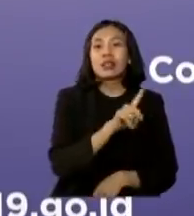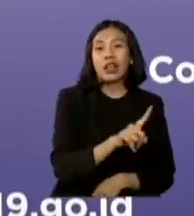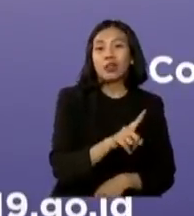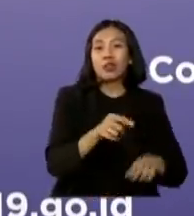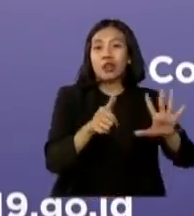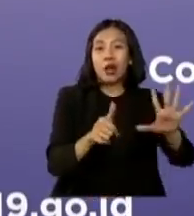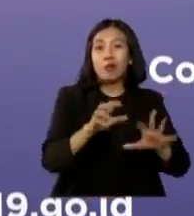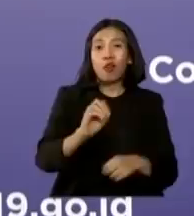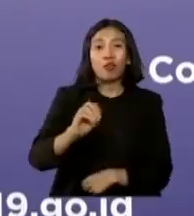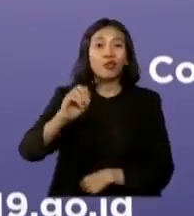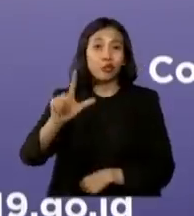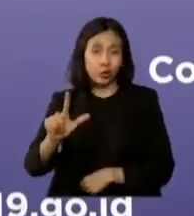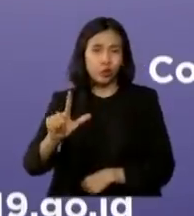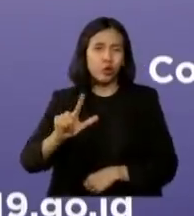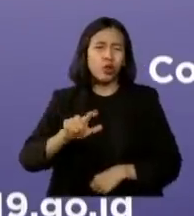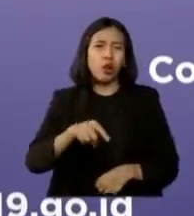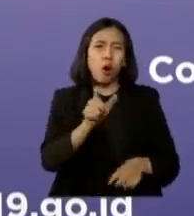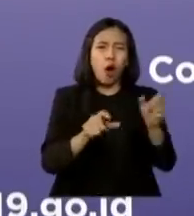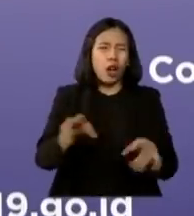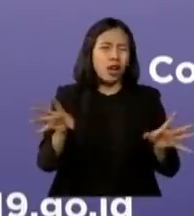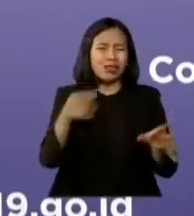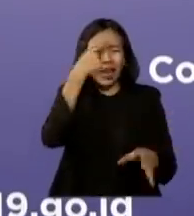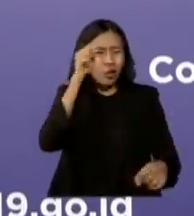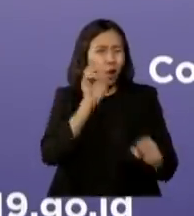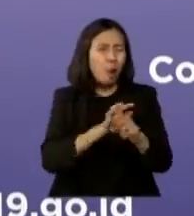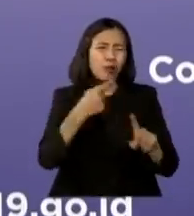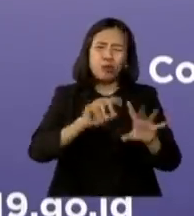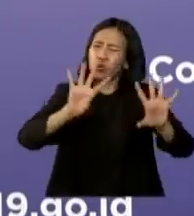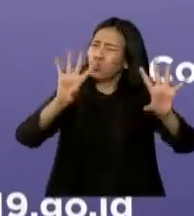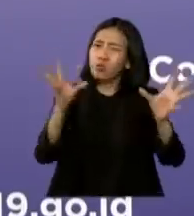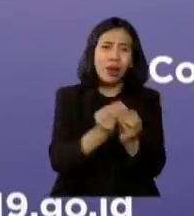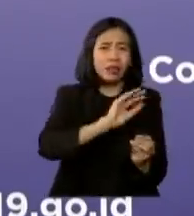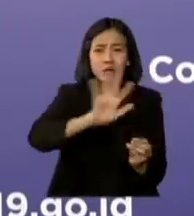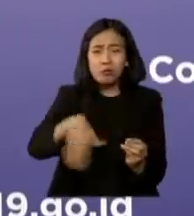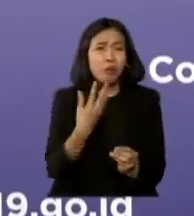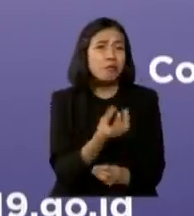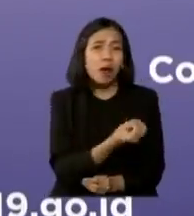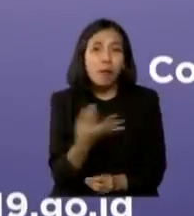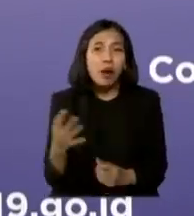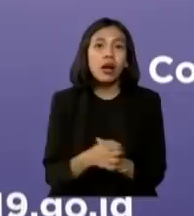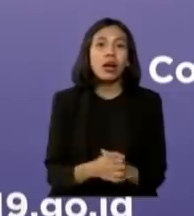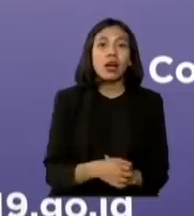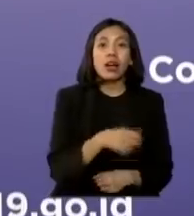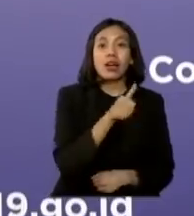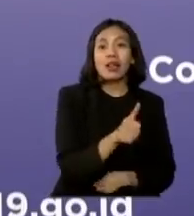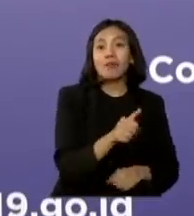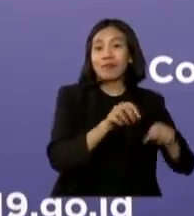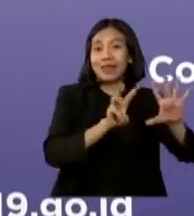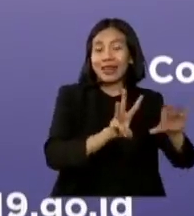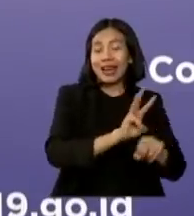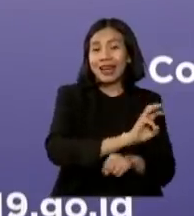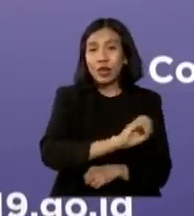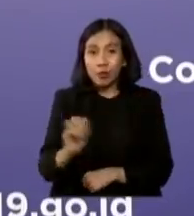1607 orang sehingga total kasus positif akumulatif Sampai dengan saat ini adalah 63.000